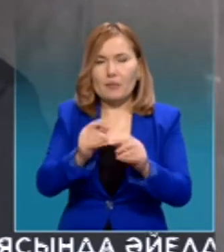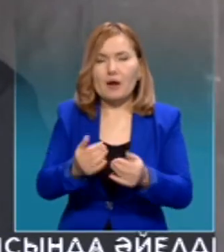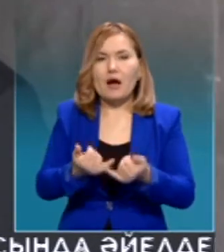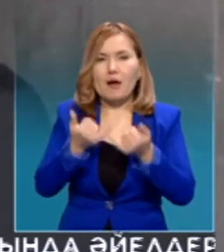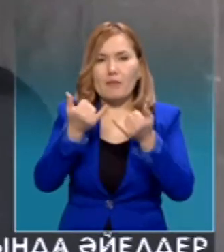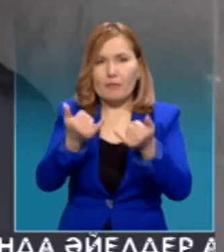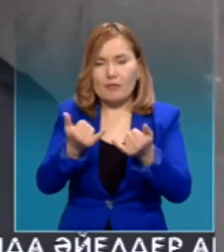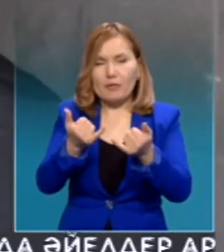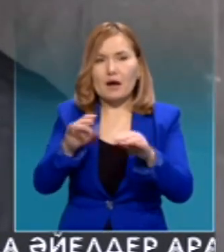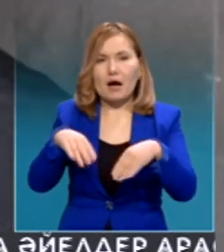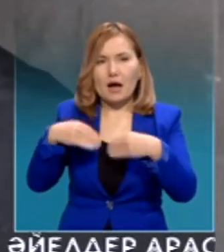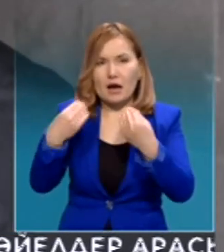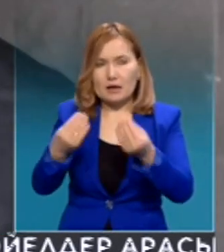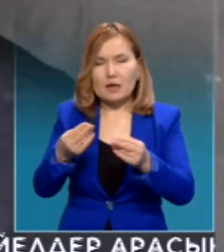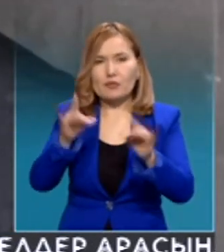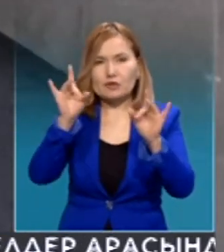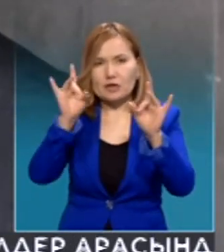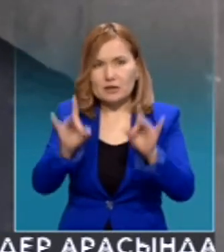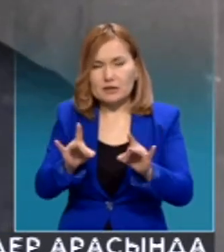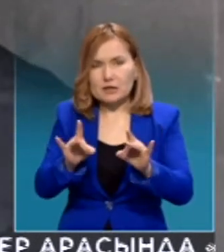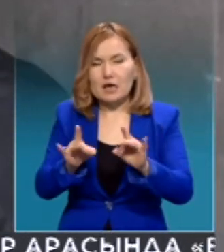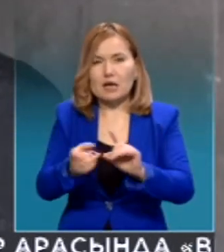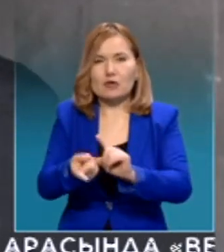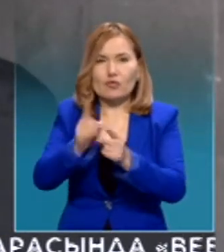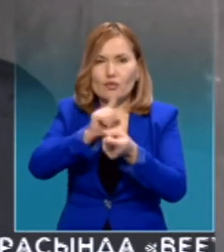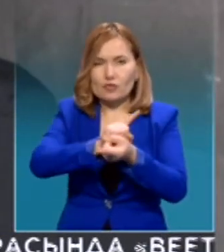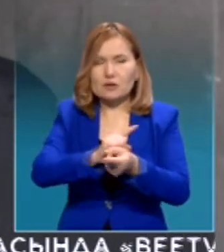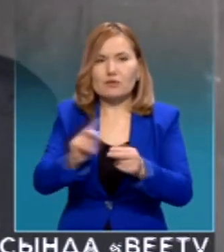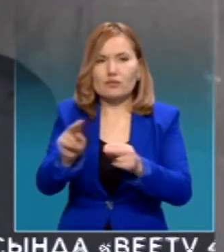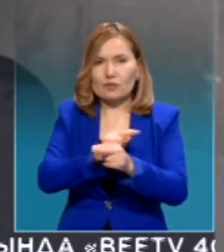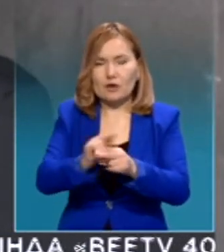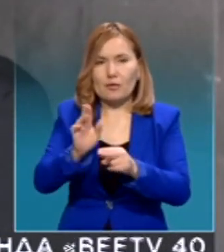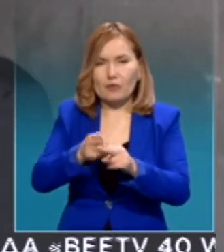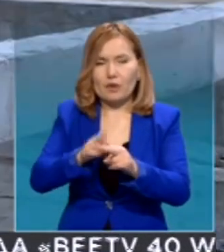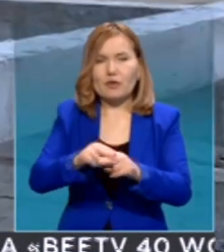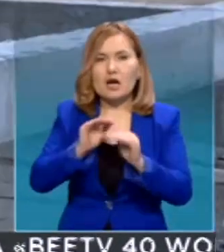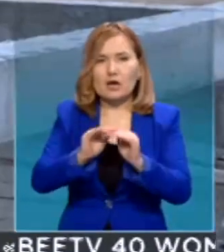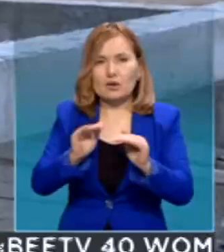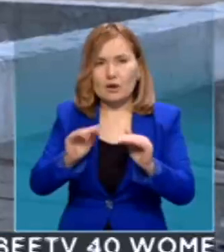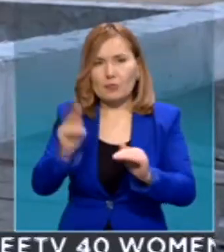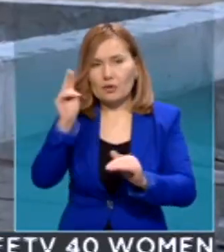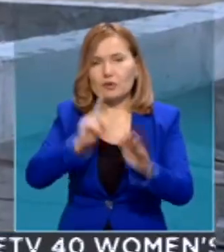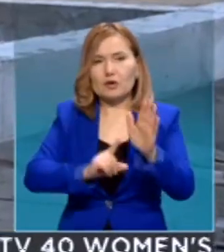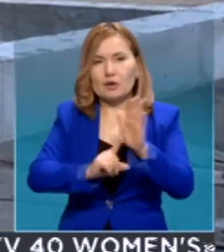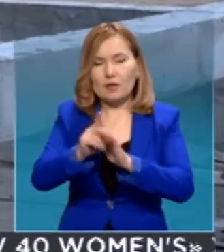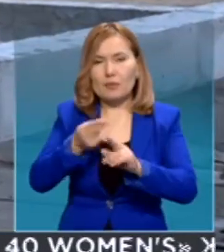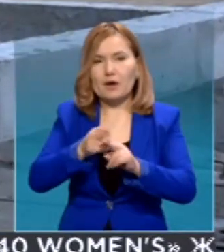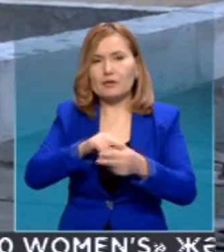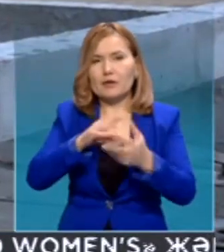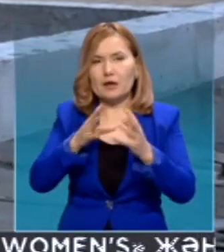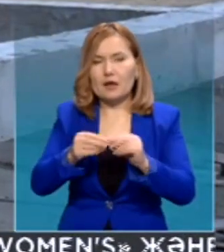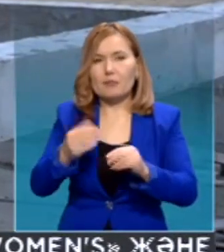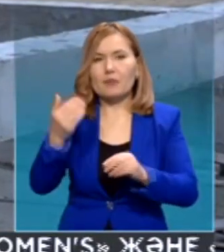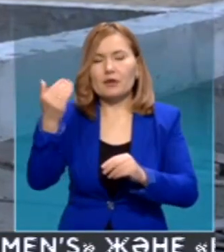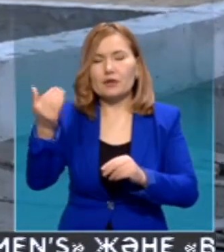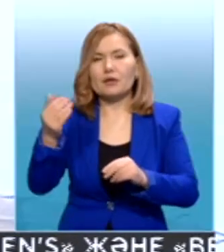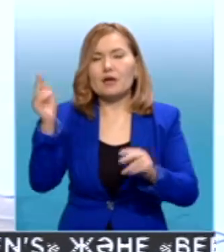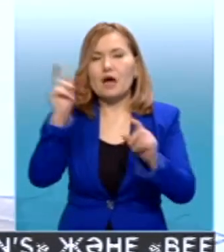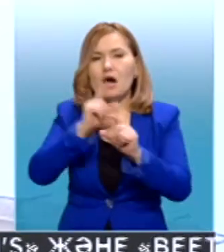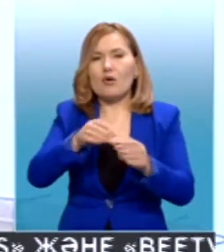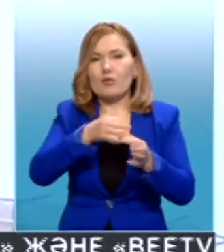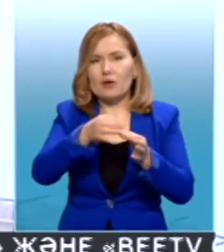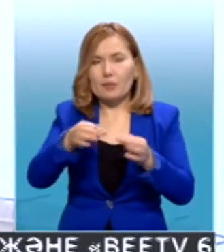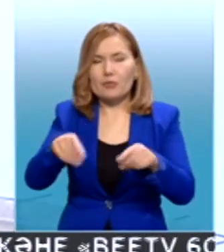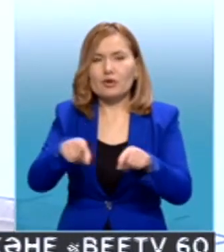дейін осы іште құрылыс жұмыстарын бітіріп, жазда оқушы қабылдап бастаймыз. Жекеменшік мектептер Қызылтөбе мен Шырғалы ауылында да